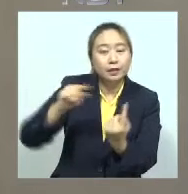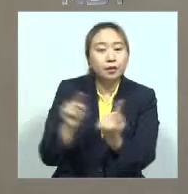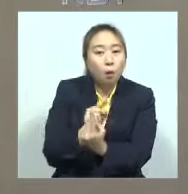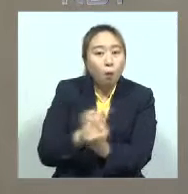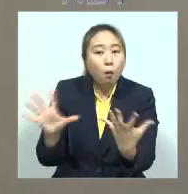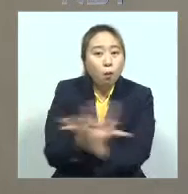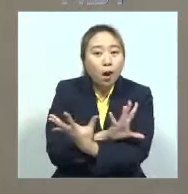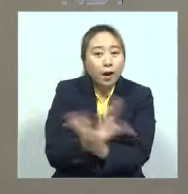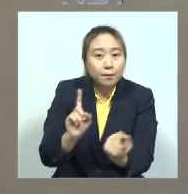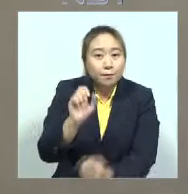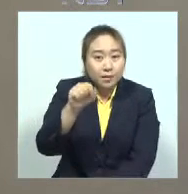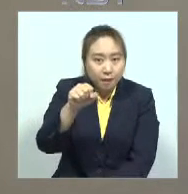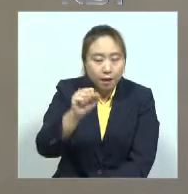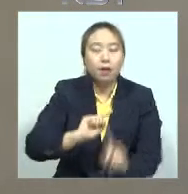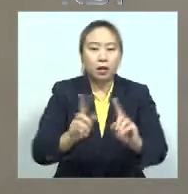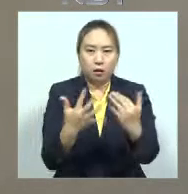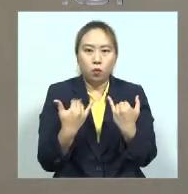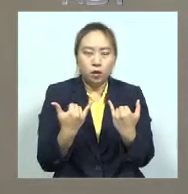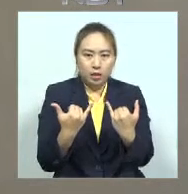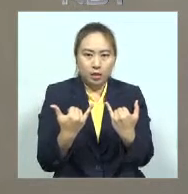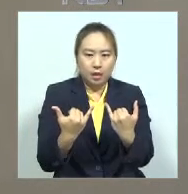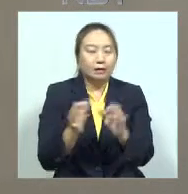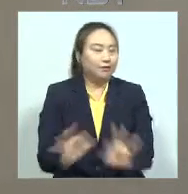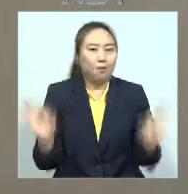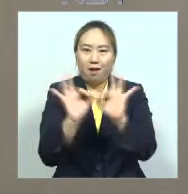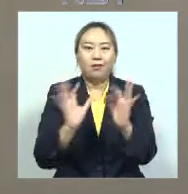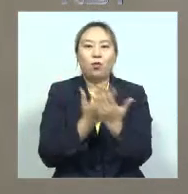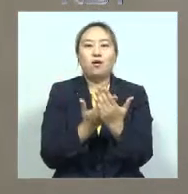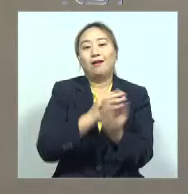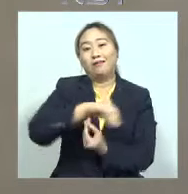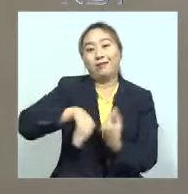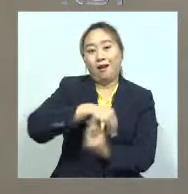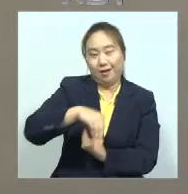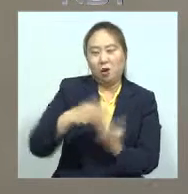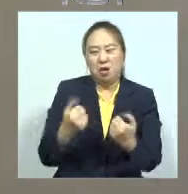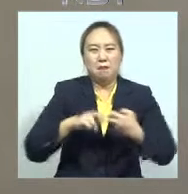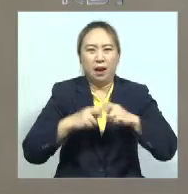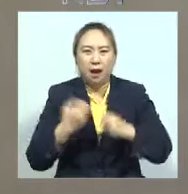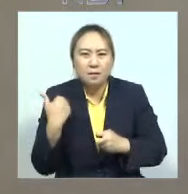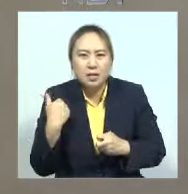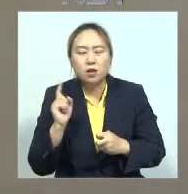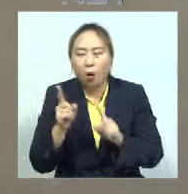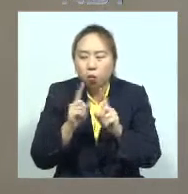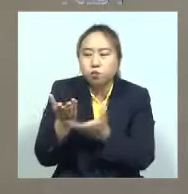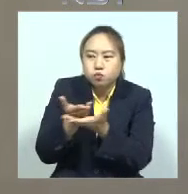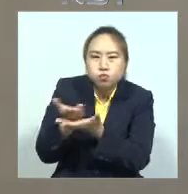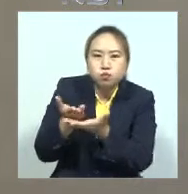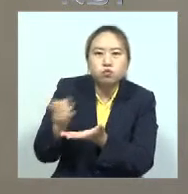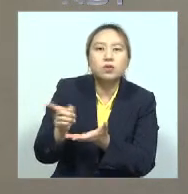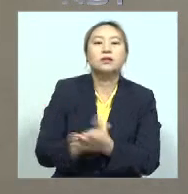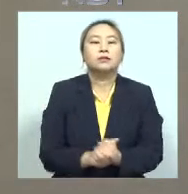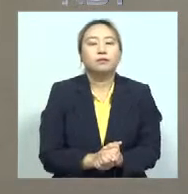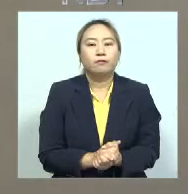รรมใช่ไหมแต่ทั้งนี้วันนี้มันต้องเด่นในเรื่องของเศรษฐกิจด้วยนะเศรษฐกิจกำลังมีปัญหาอยู่ก็ต้องหารือกันในตรงนี้